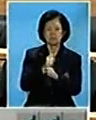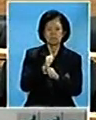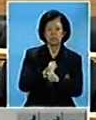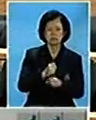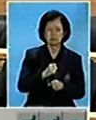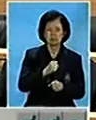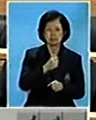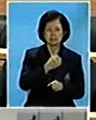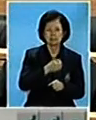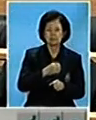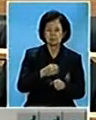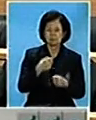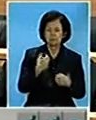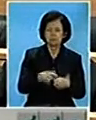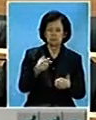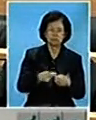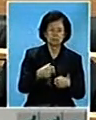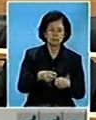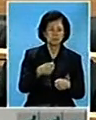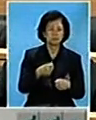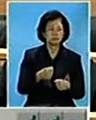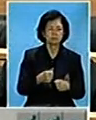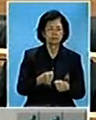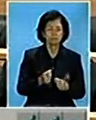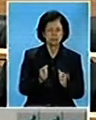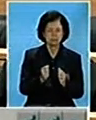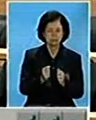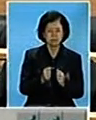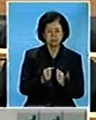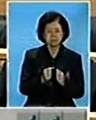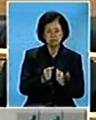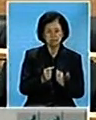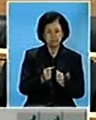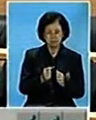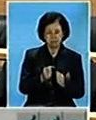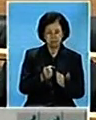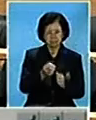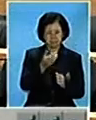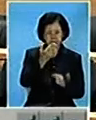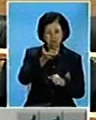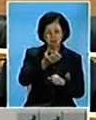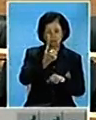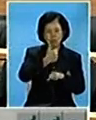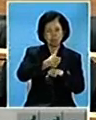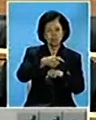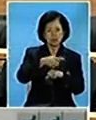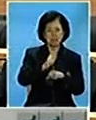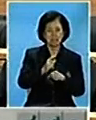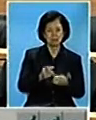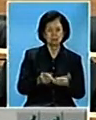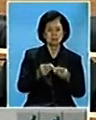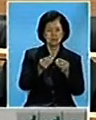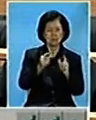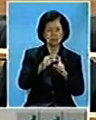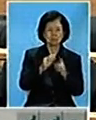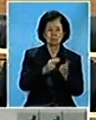แคลงใจต่อสถาบันศาลรัฐธรรมนูญเสียด้วยซ้ำดังนั้นถ้าจะกรุณาท่านประธานครับท่านประธานให้คำ